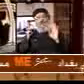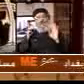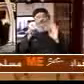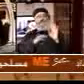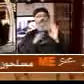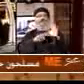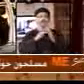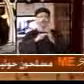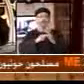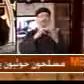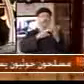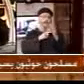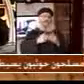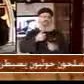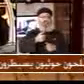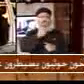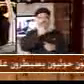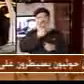كده أي عمل بسيط